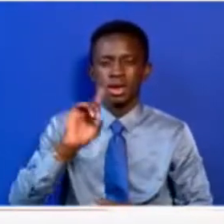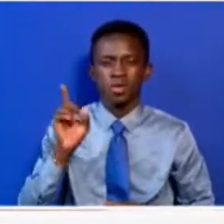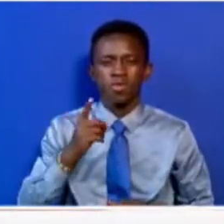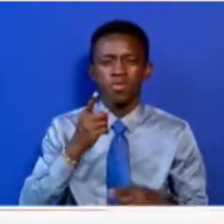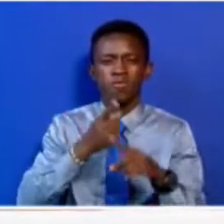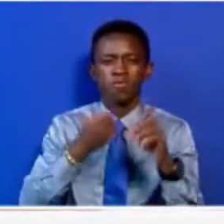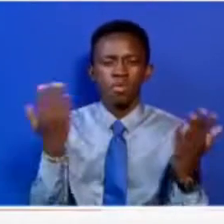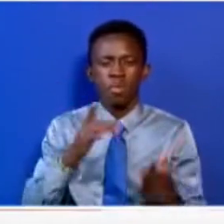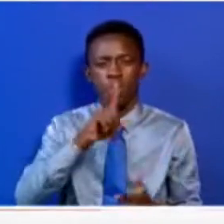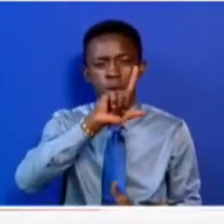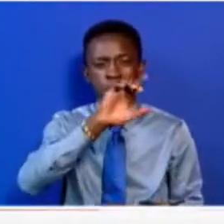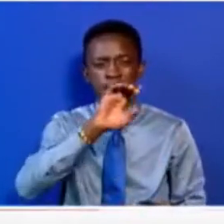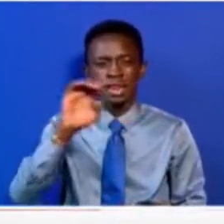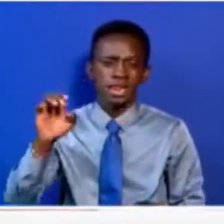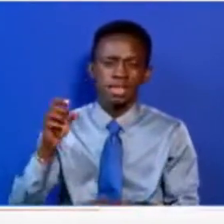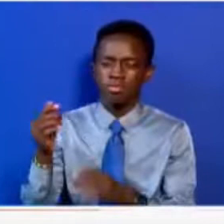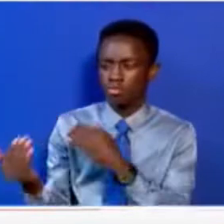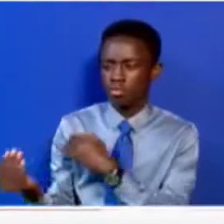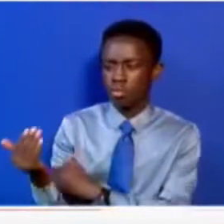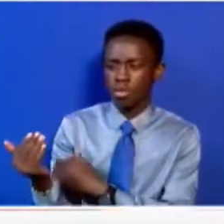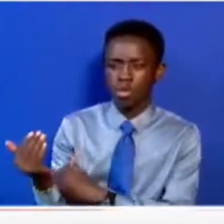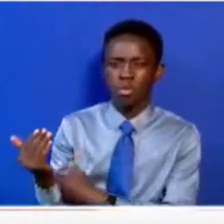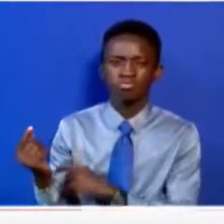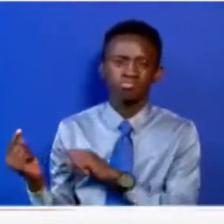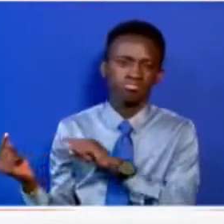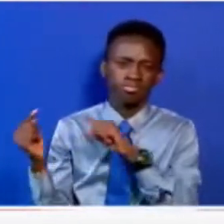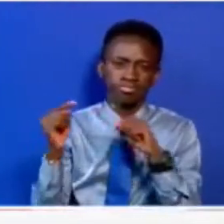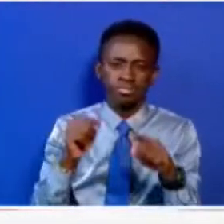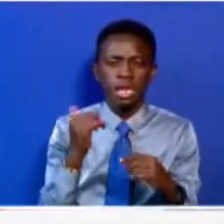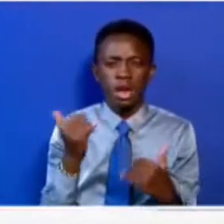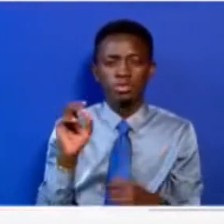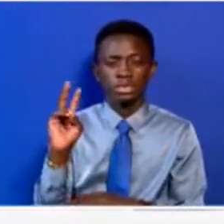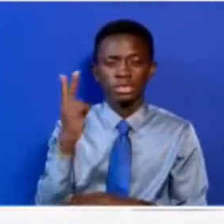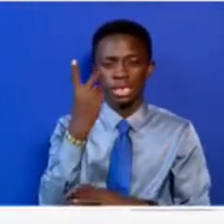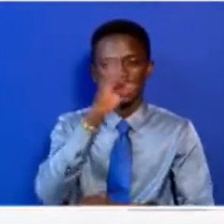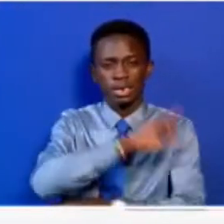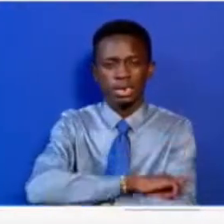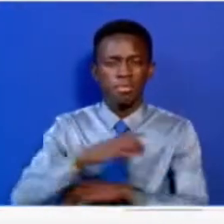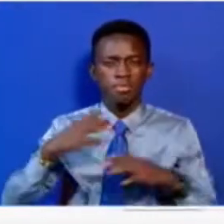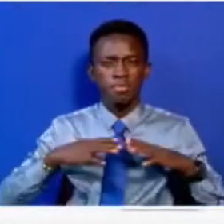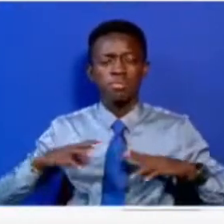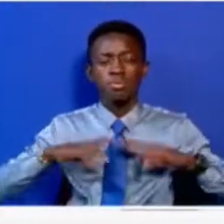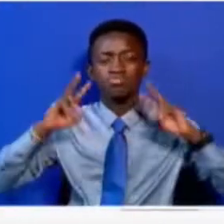Funeral Home Jumanne asubuhi kwa siku ya pili ya kutazamwa na umma.